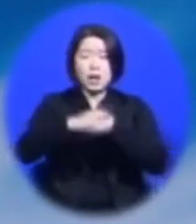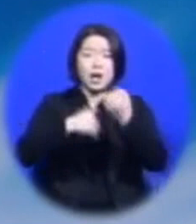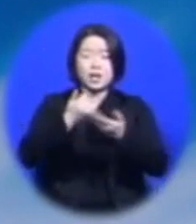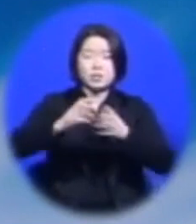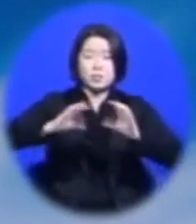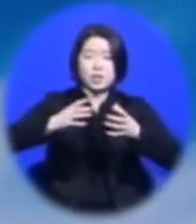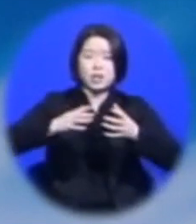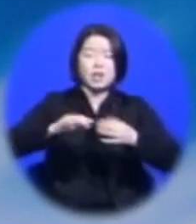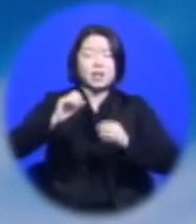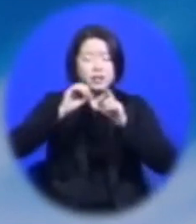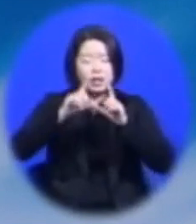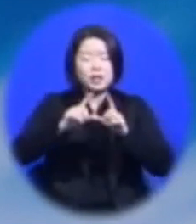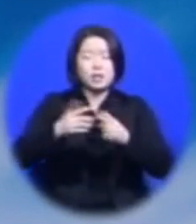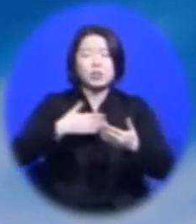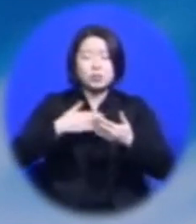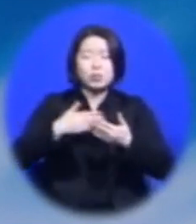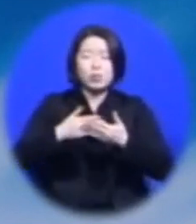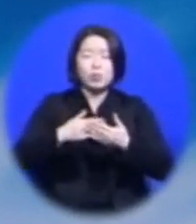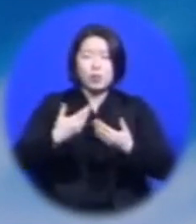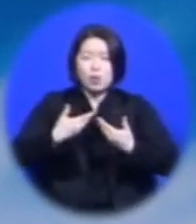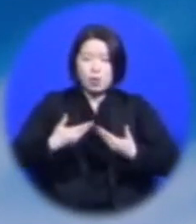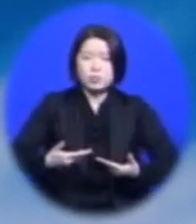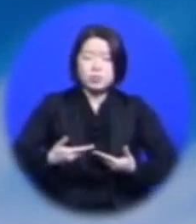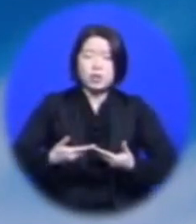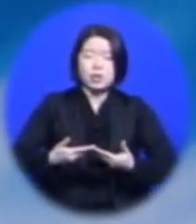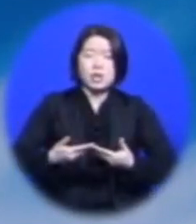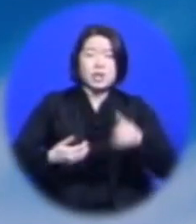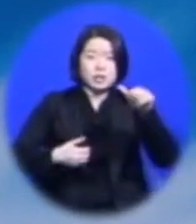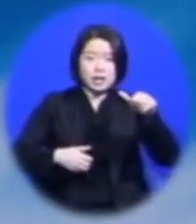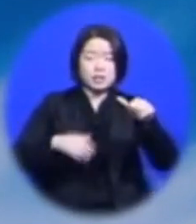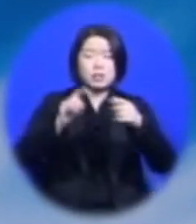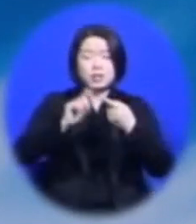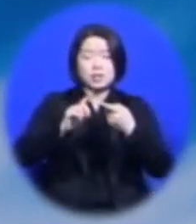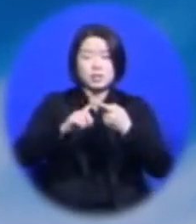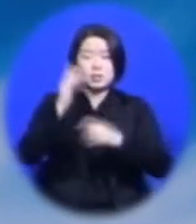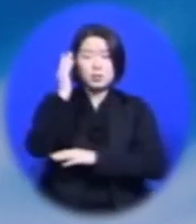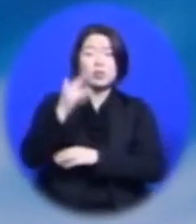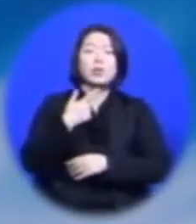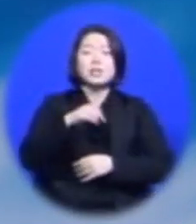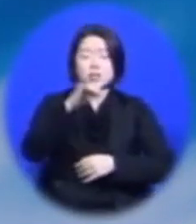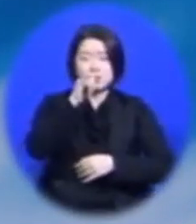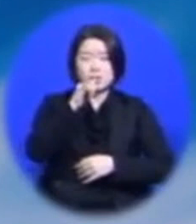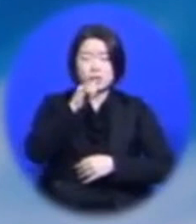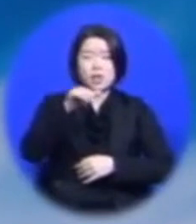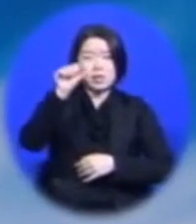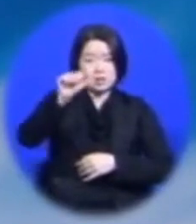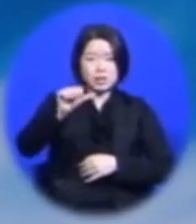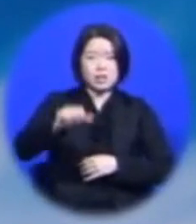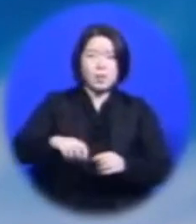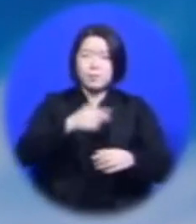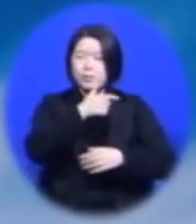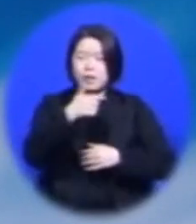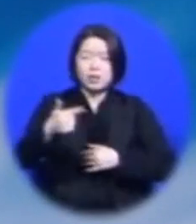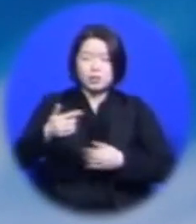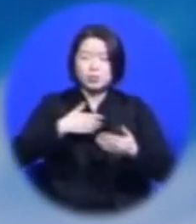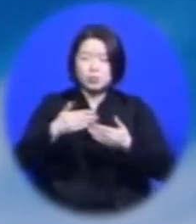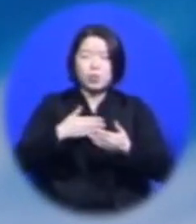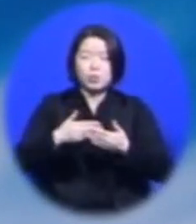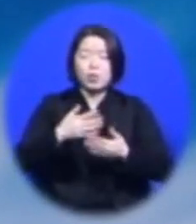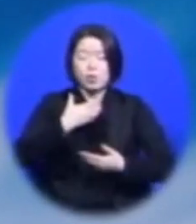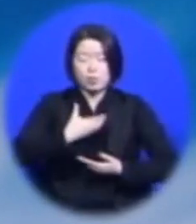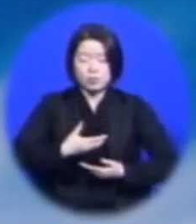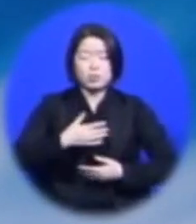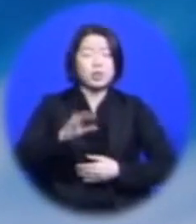두렵고 엄숙한 다섯 가지 사실에 대하여 설교한 적이 있습니다. 다섯 가지 대단히 두렵고 엄숙한 사실입니다.